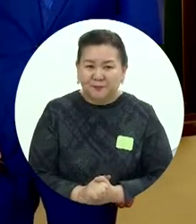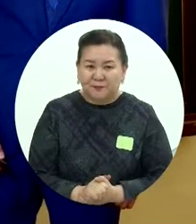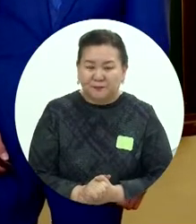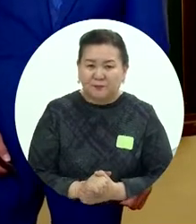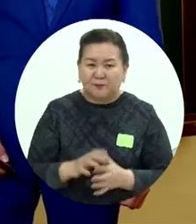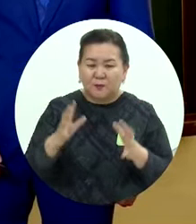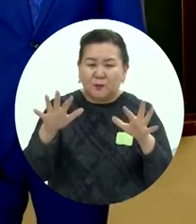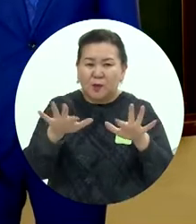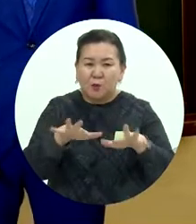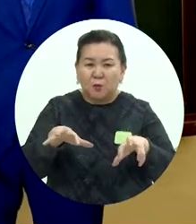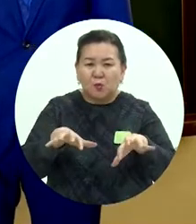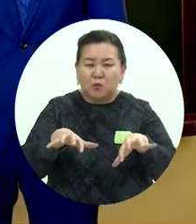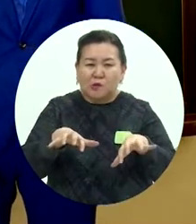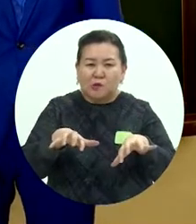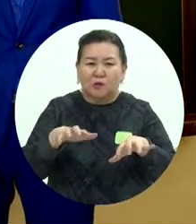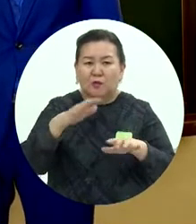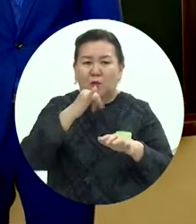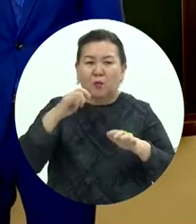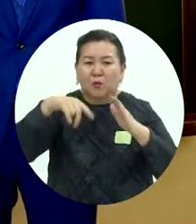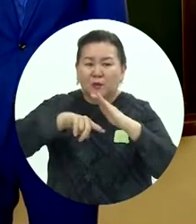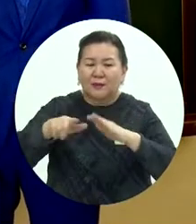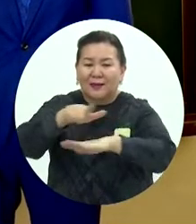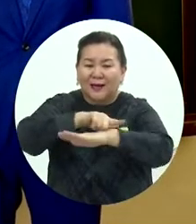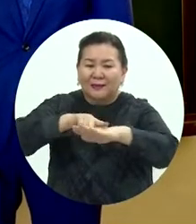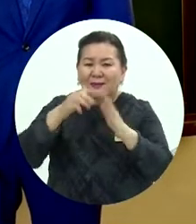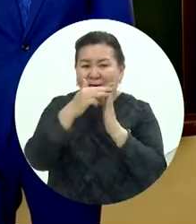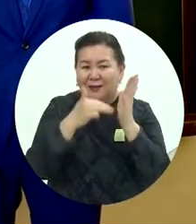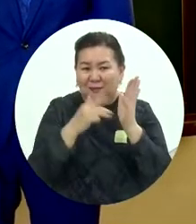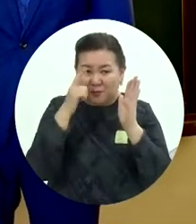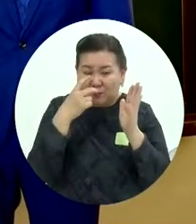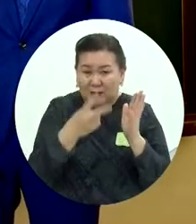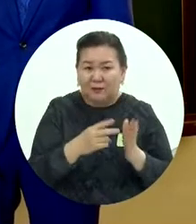За тэгэхээр мөслөг мөсөн гол ганцхан хайлахаас гадна гадаргын хэлбэрийг ихээхэн өөрчлөлтөг байгаа.